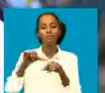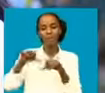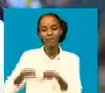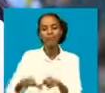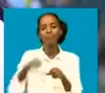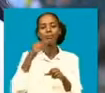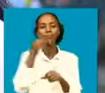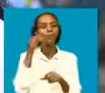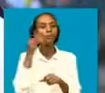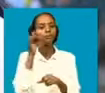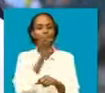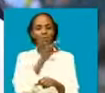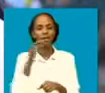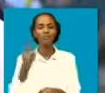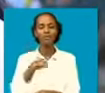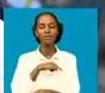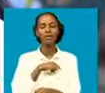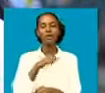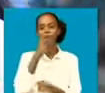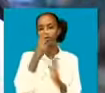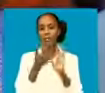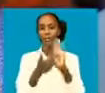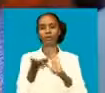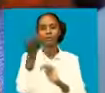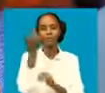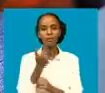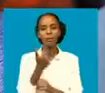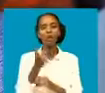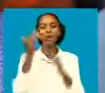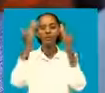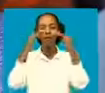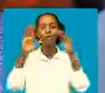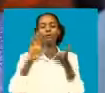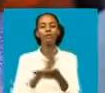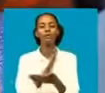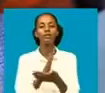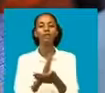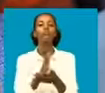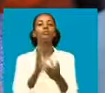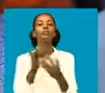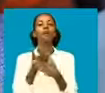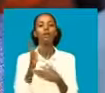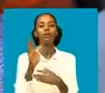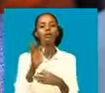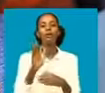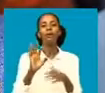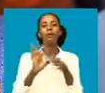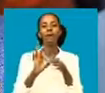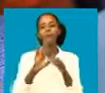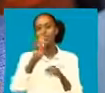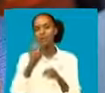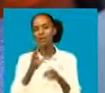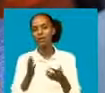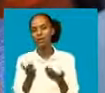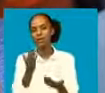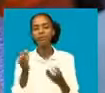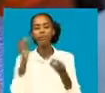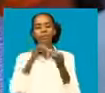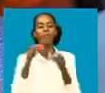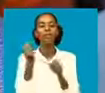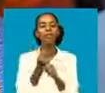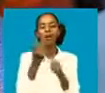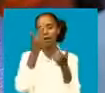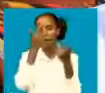ቤቱ በደንብ እኛን ሲያሳየን የነበረው። የመድረኩ ተሳታፊዎችን በበኩላቸው ከማህበራዊ ፋይዳ አንጻር ለተጨማሪ ስራ